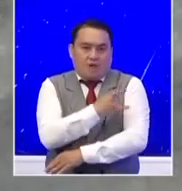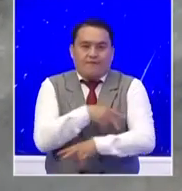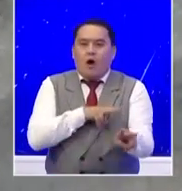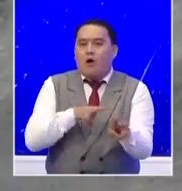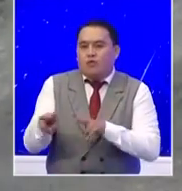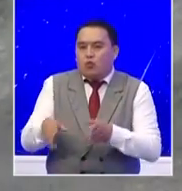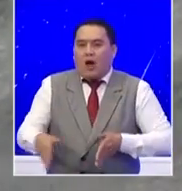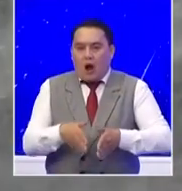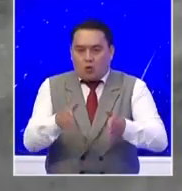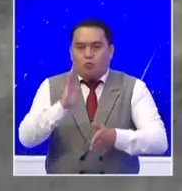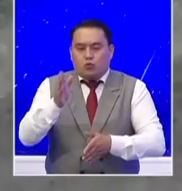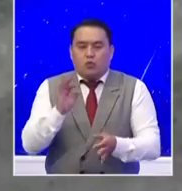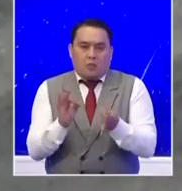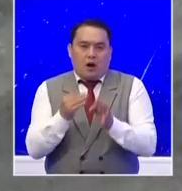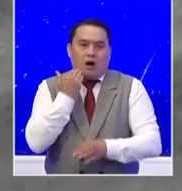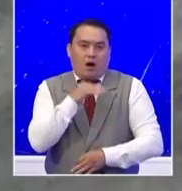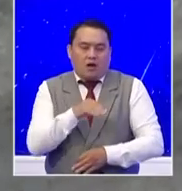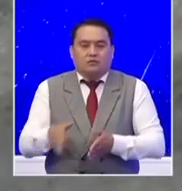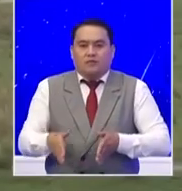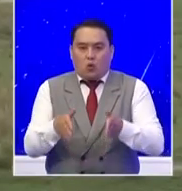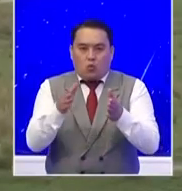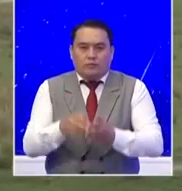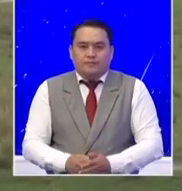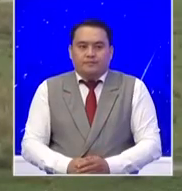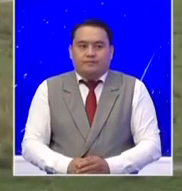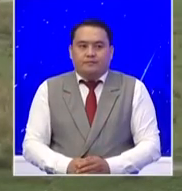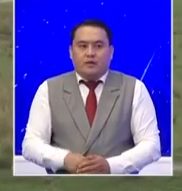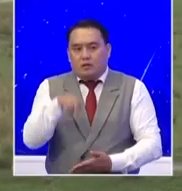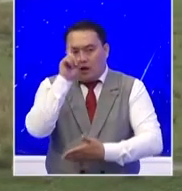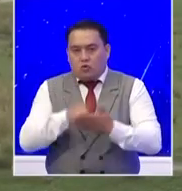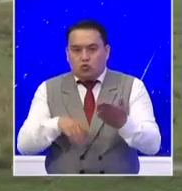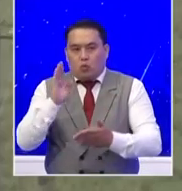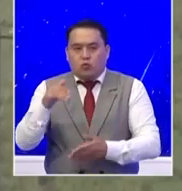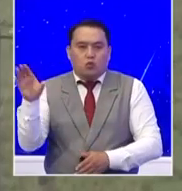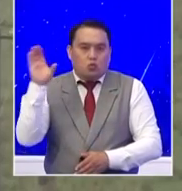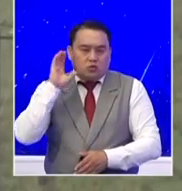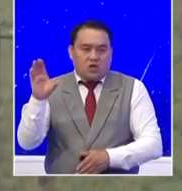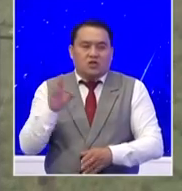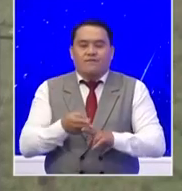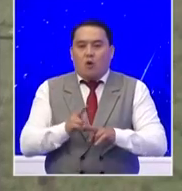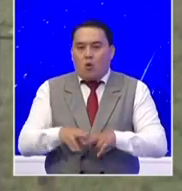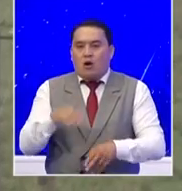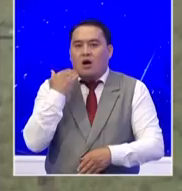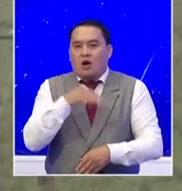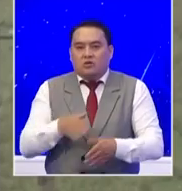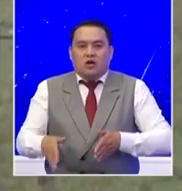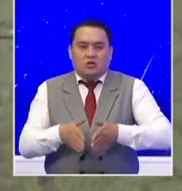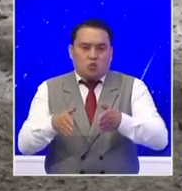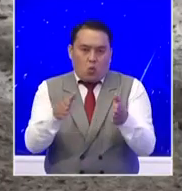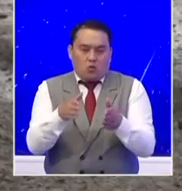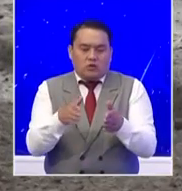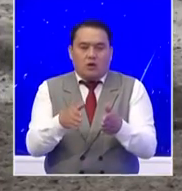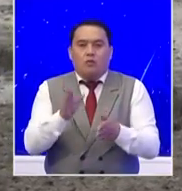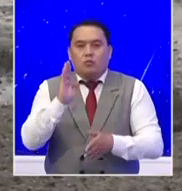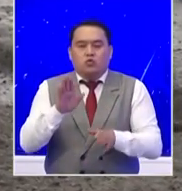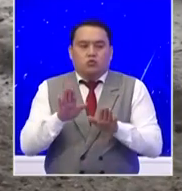контролеров, то народ будет ездить по качественным автотрассам. Подрядчики надеются, что будут услышаны. Иначе о качественном дорожном полотне можно